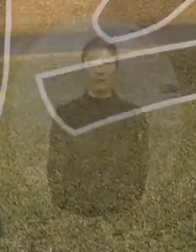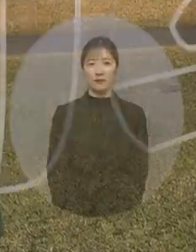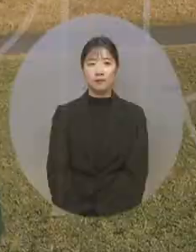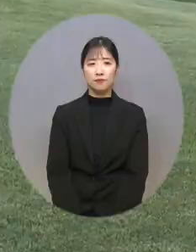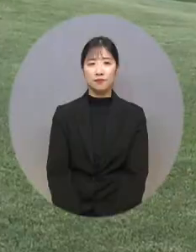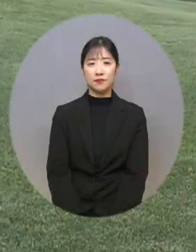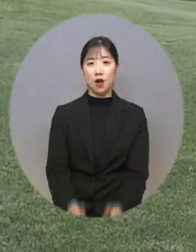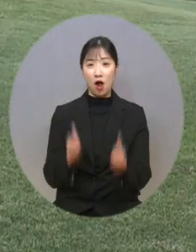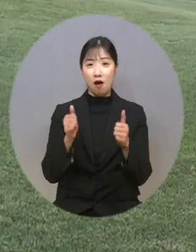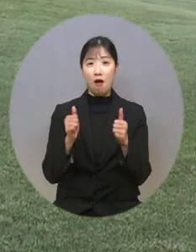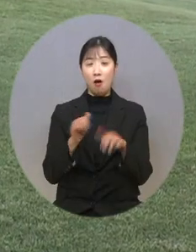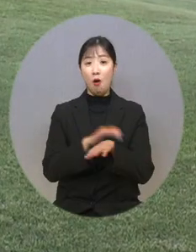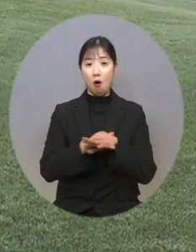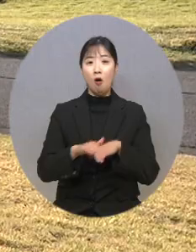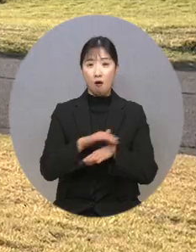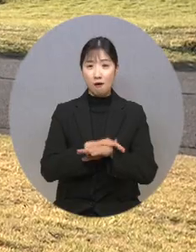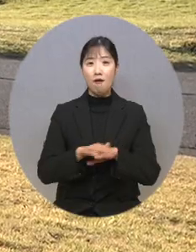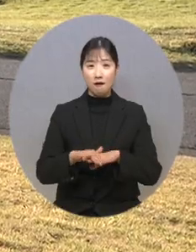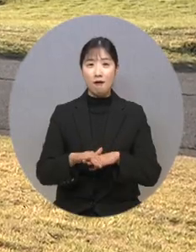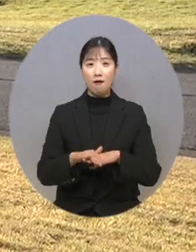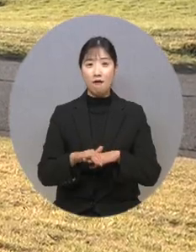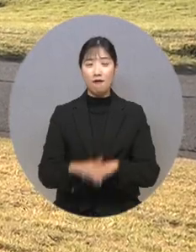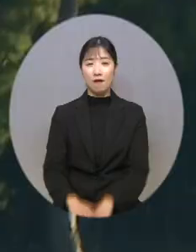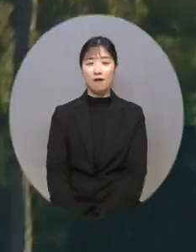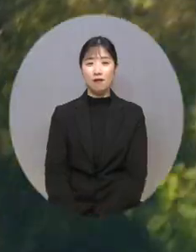나이스! 됐다.